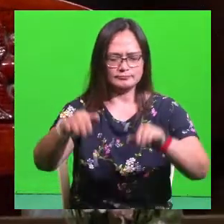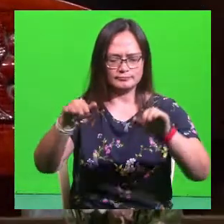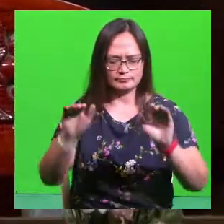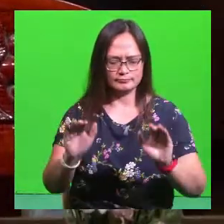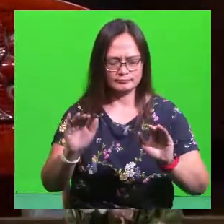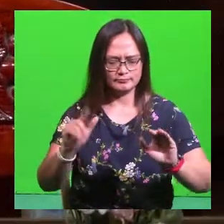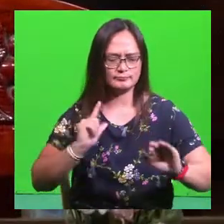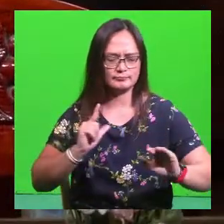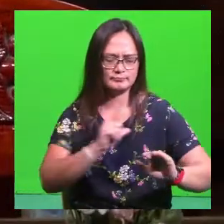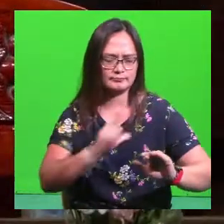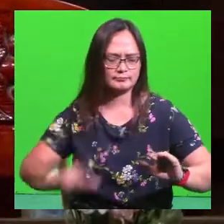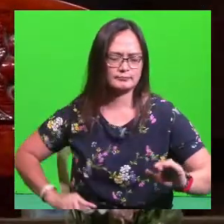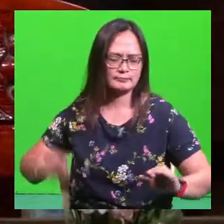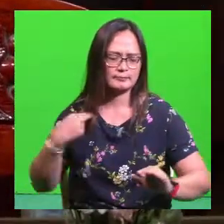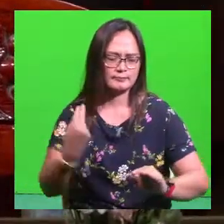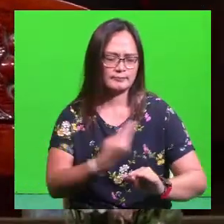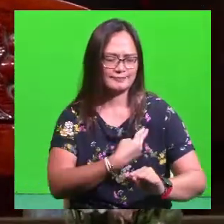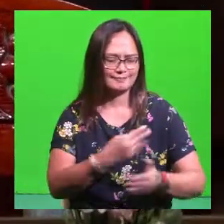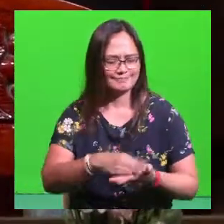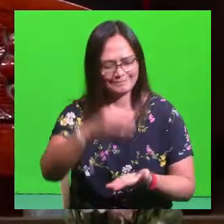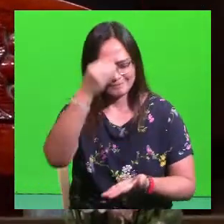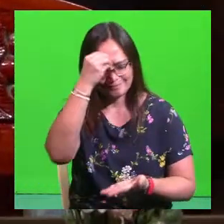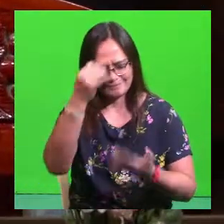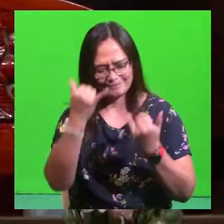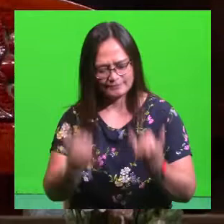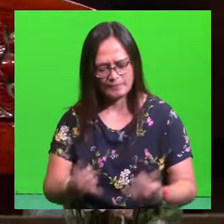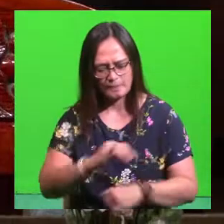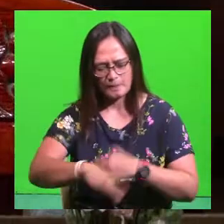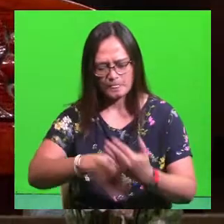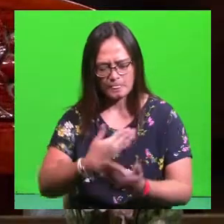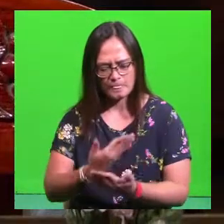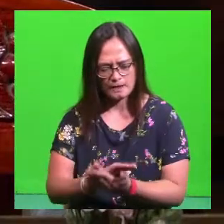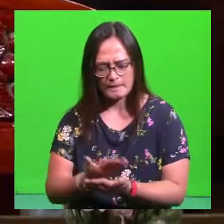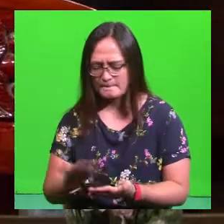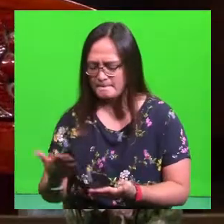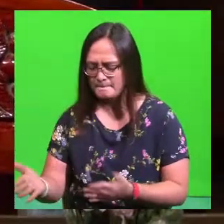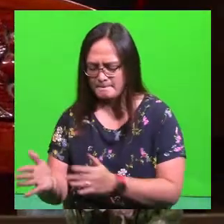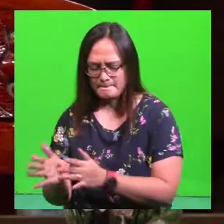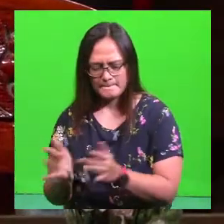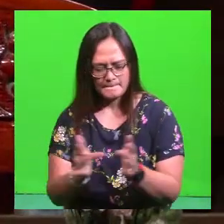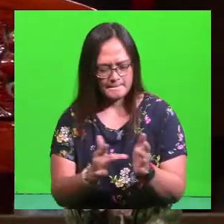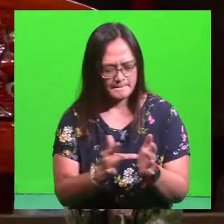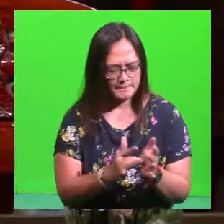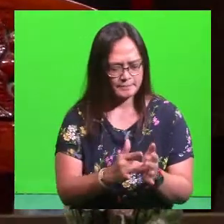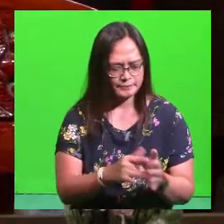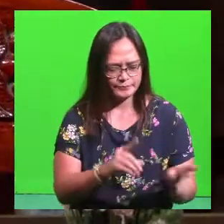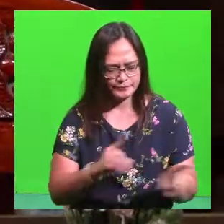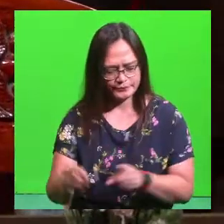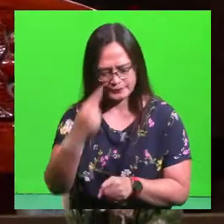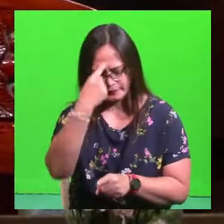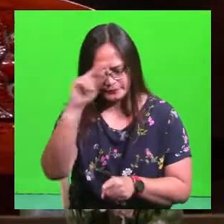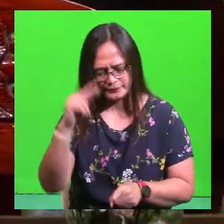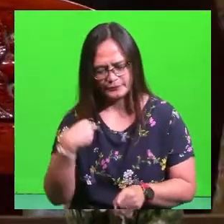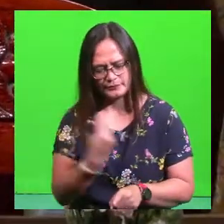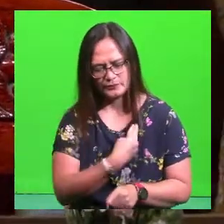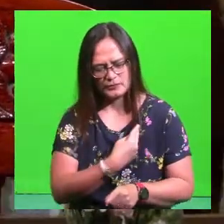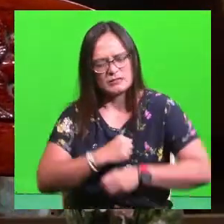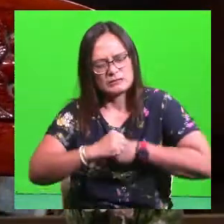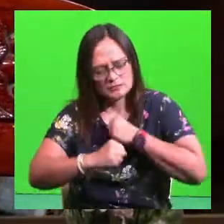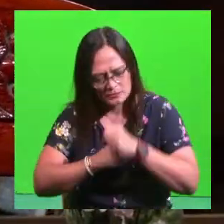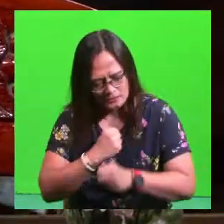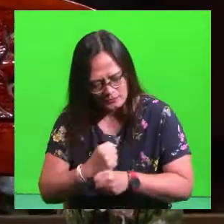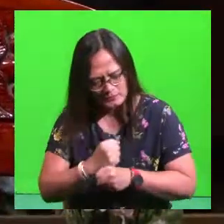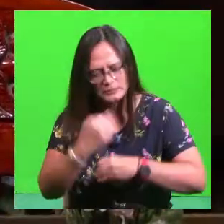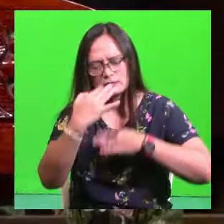para sa amin. Ang kanyang pasakit, ang dugong bumuho sa krus ng Kalbaryo, ang kanyang